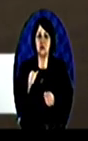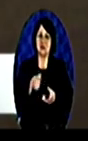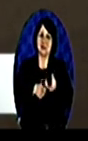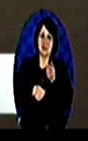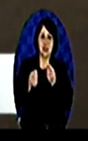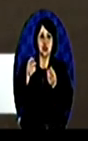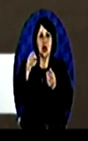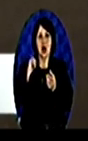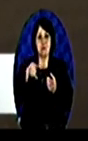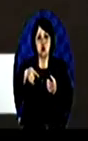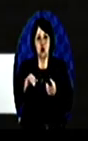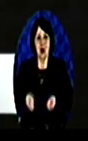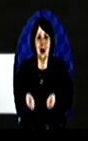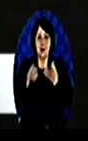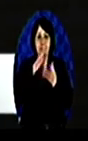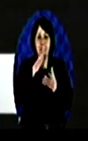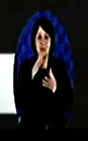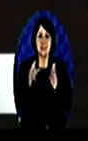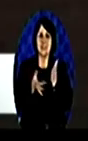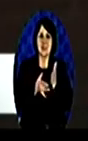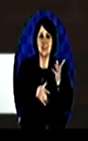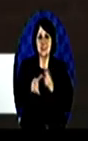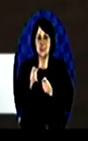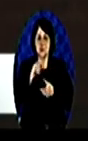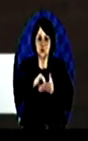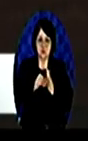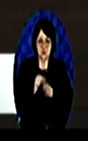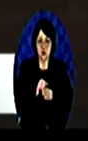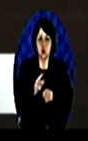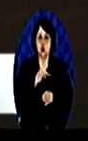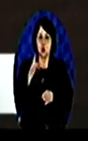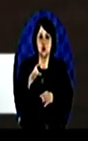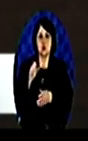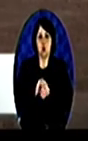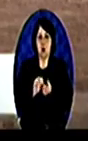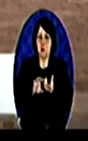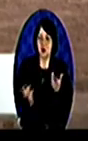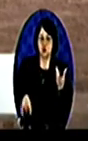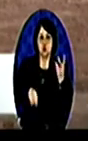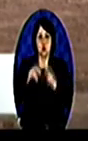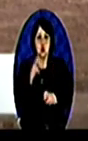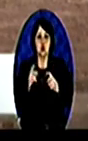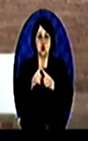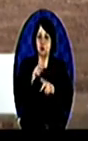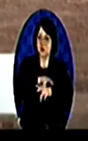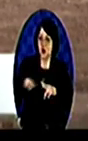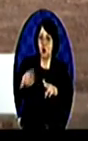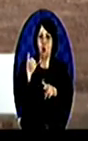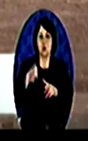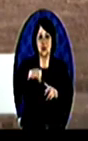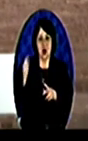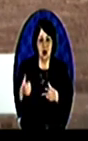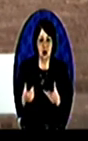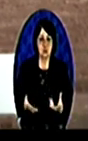ашиглах тээзүүг бүрэн боловсруулж нүүрс баяжуулах үйлдвэр, усан хангамж, төмөр зам, автозам, цахилгаан станц зэрэг дэд бүтцийн